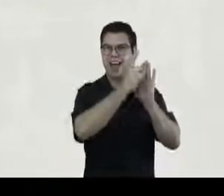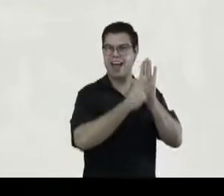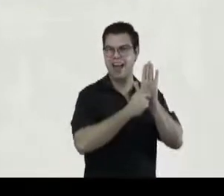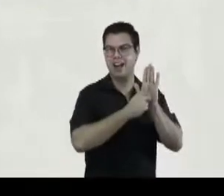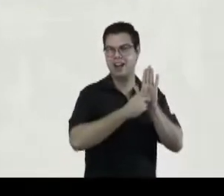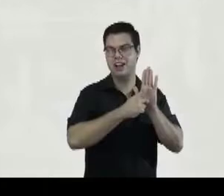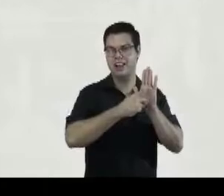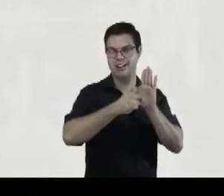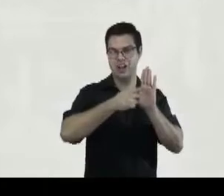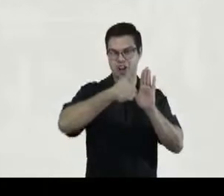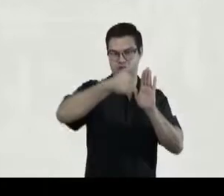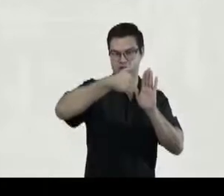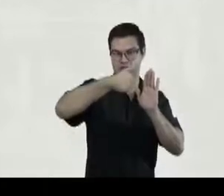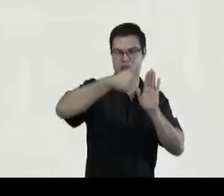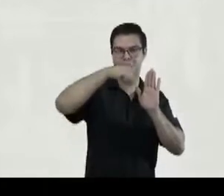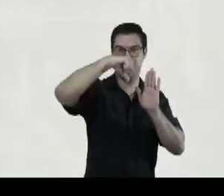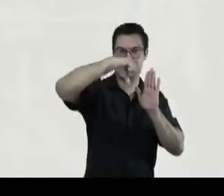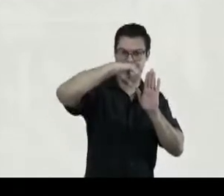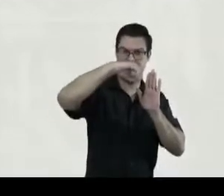bibliothèques numériques.